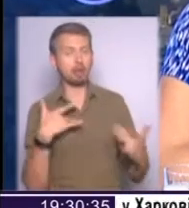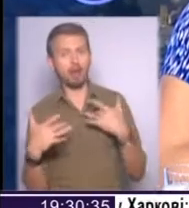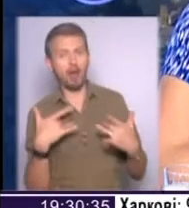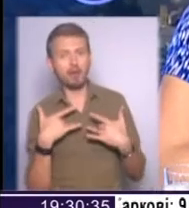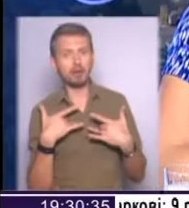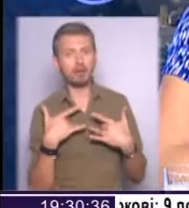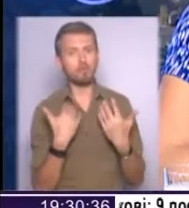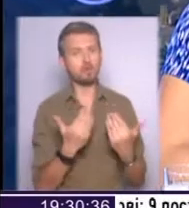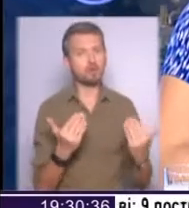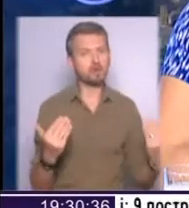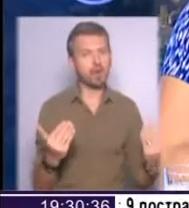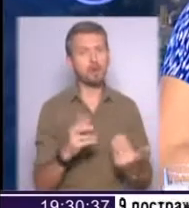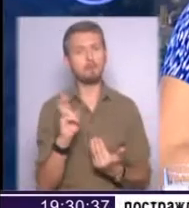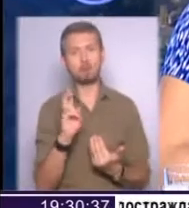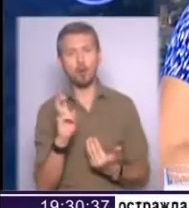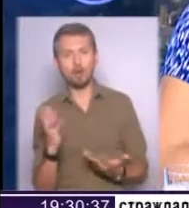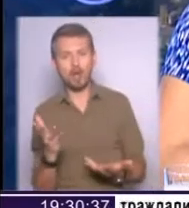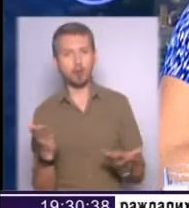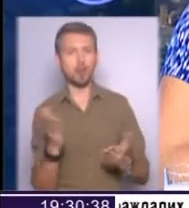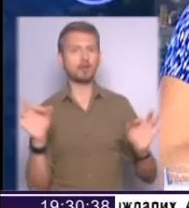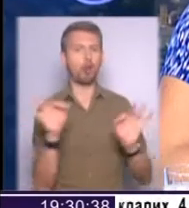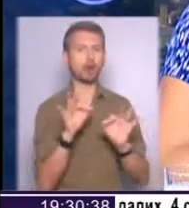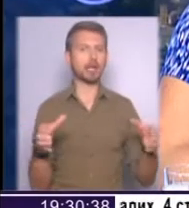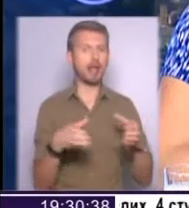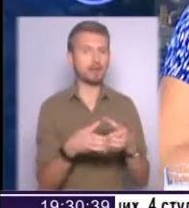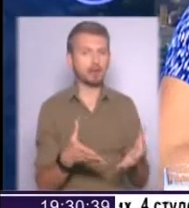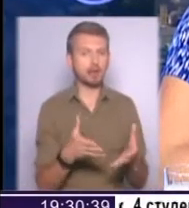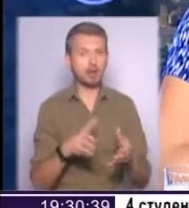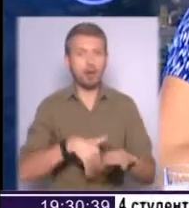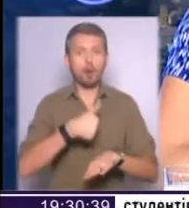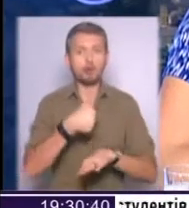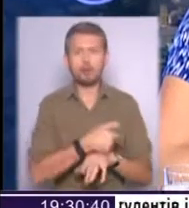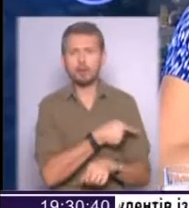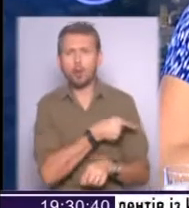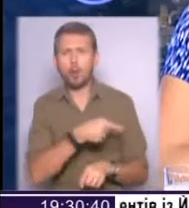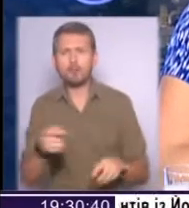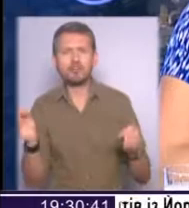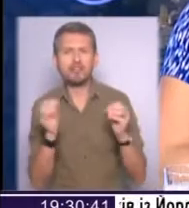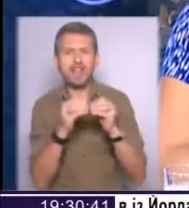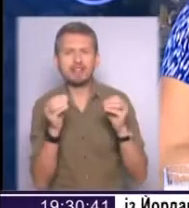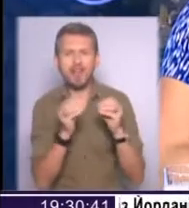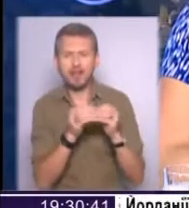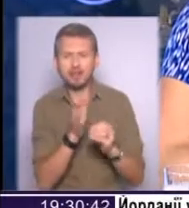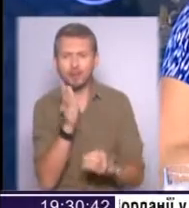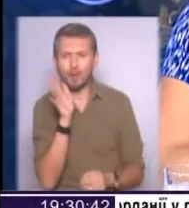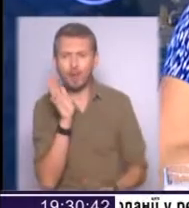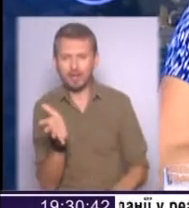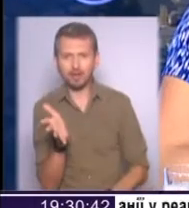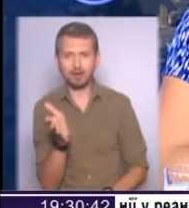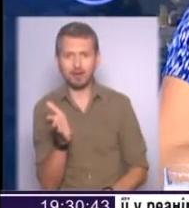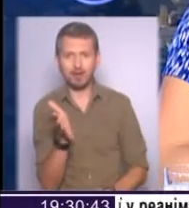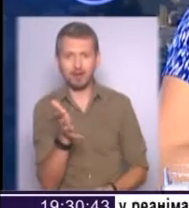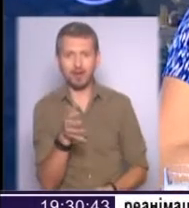музей, чи бібліотеку, чи якийсь оркестр очолюють впродовж десятків років ці